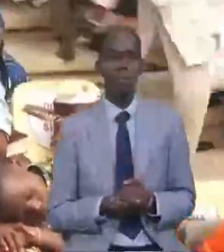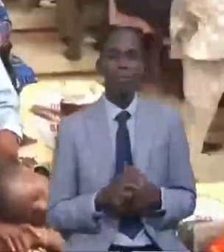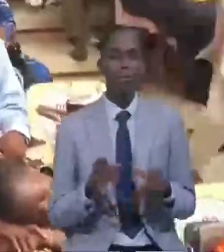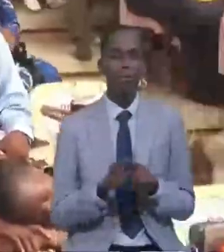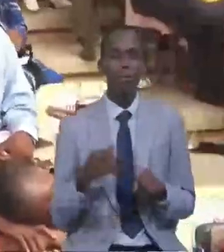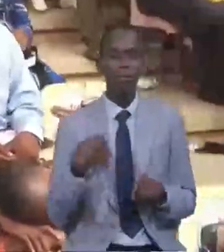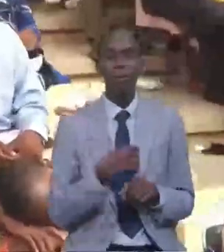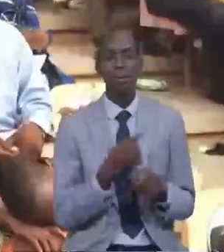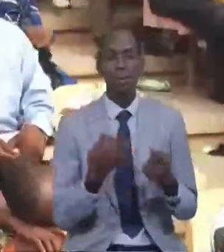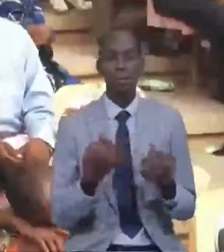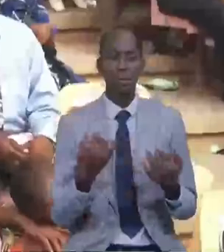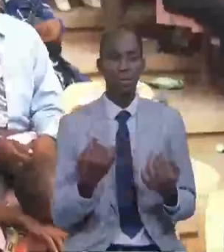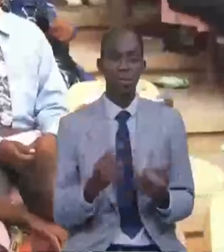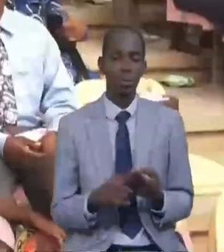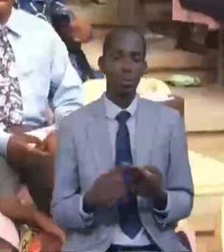ce que nous avons déjà eu,